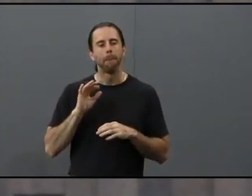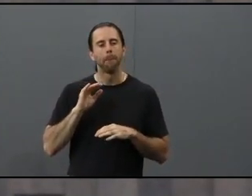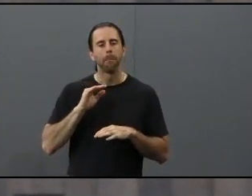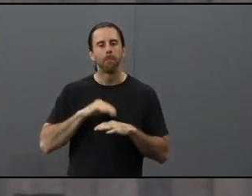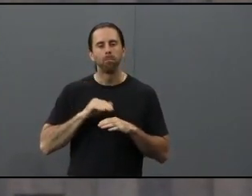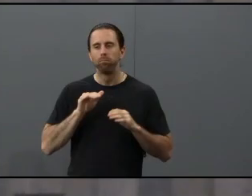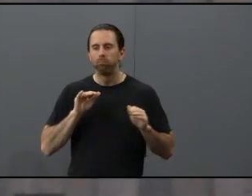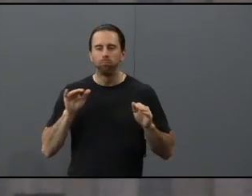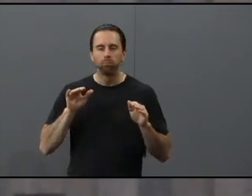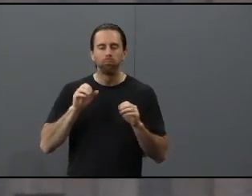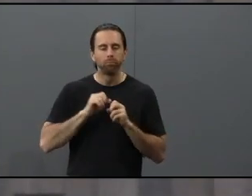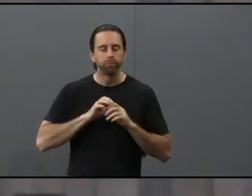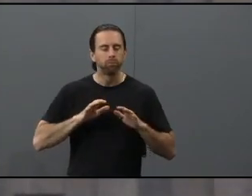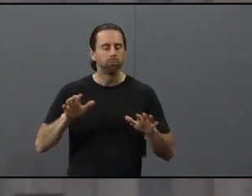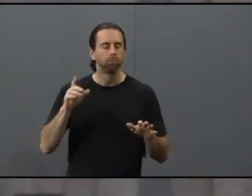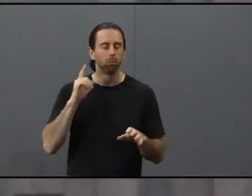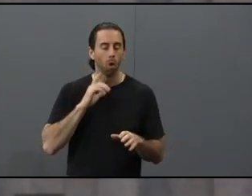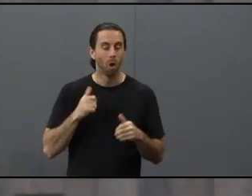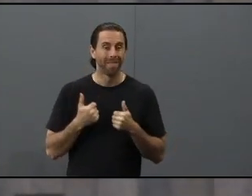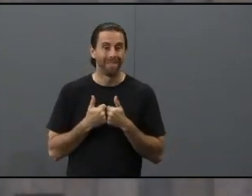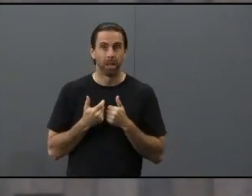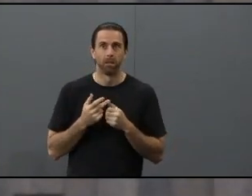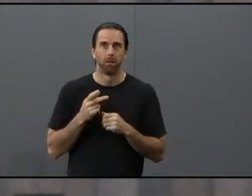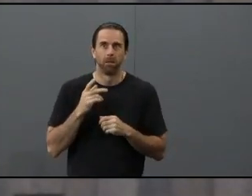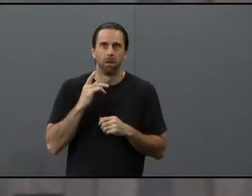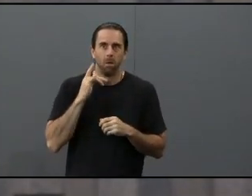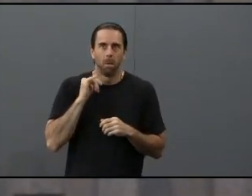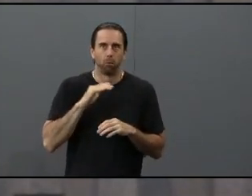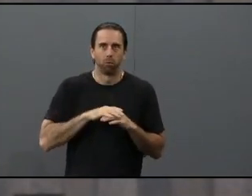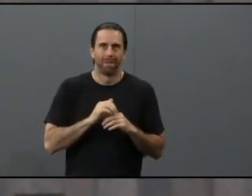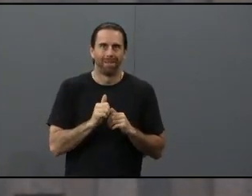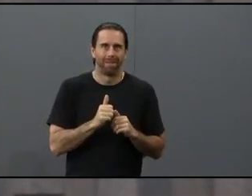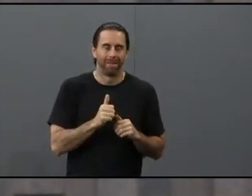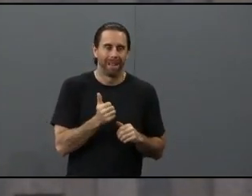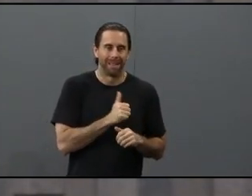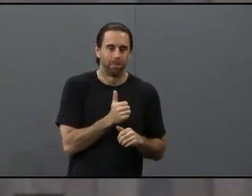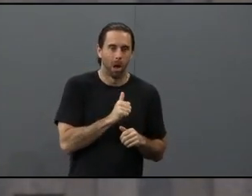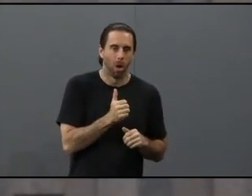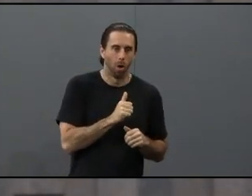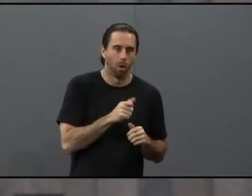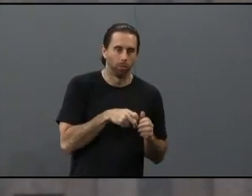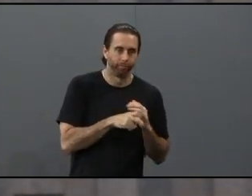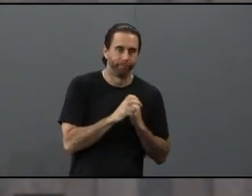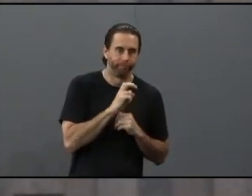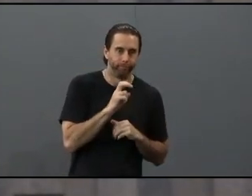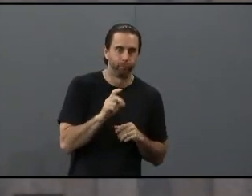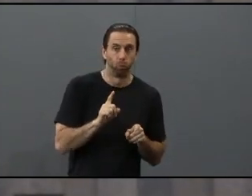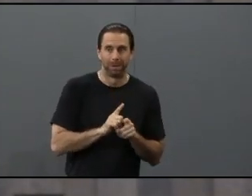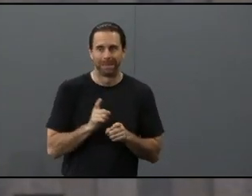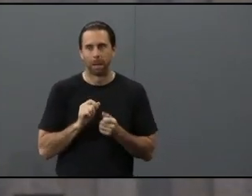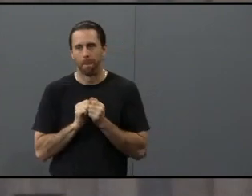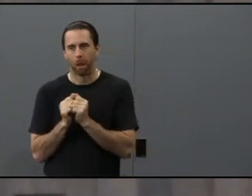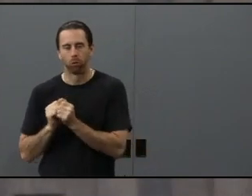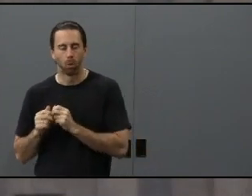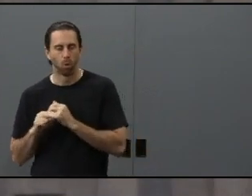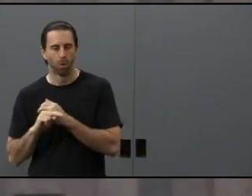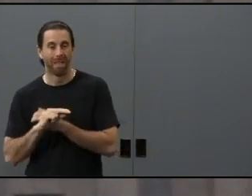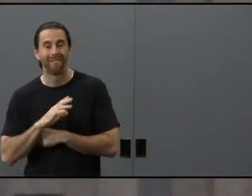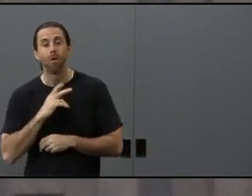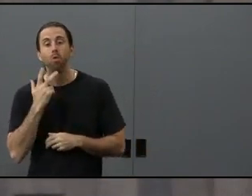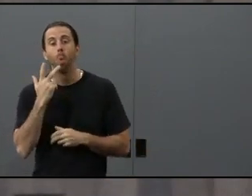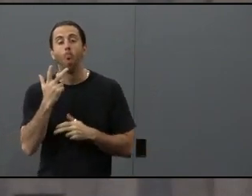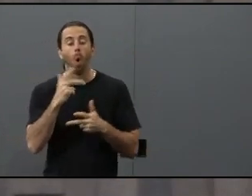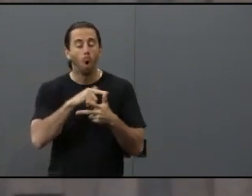repentini parce que on sait qu'on a des défis autant transport en commun que sur l'aménagement de nos autoroutes on avait trois grandes